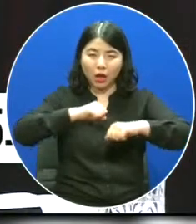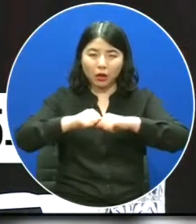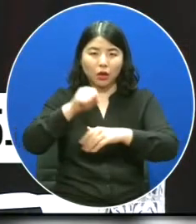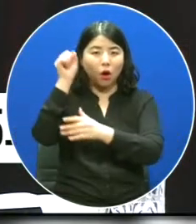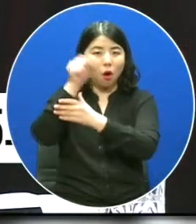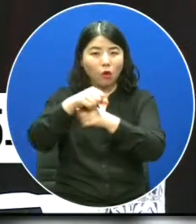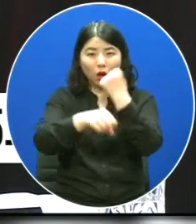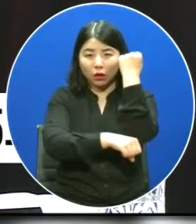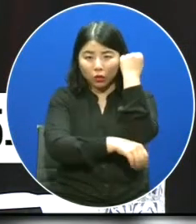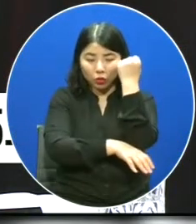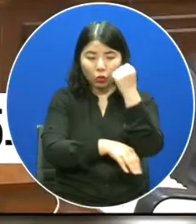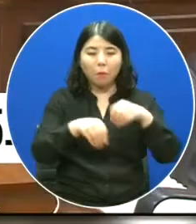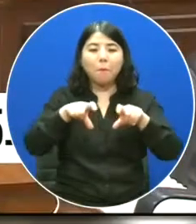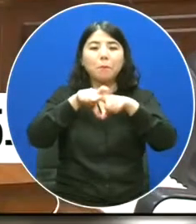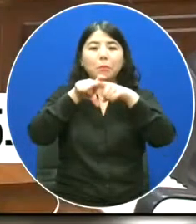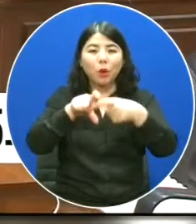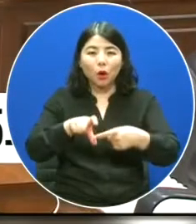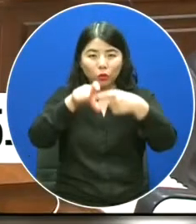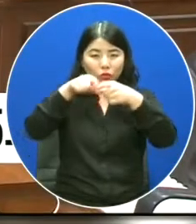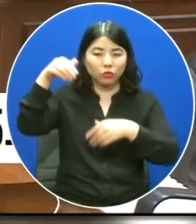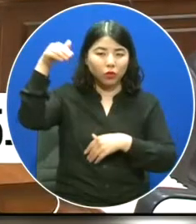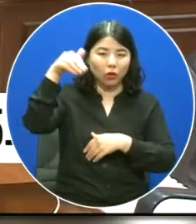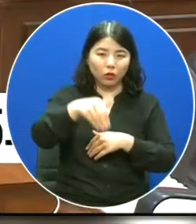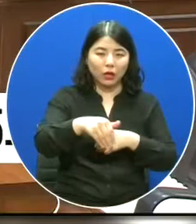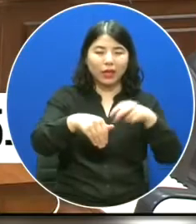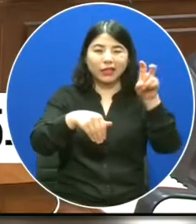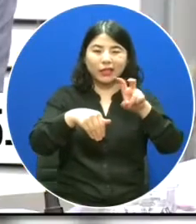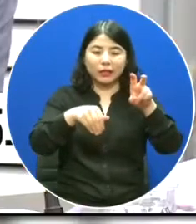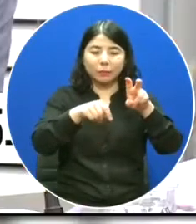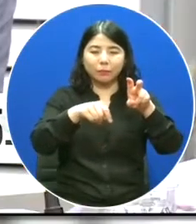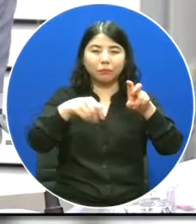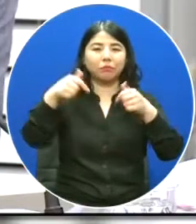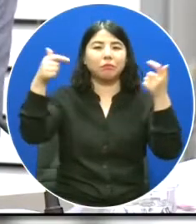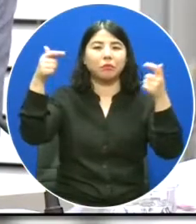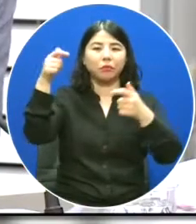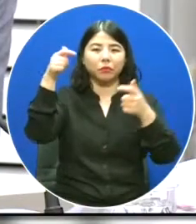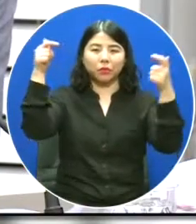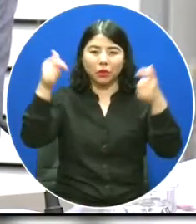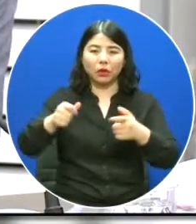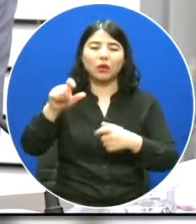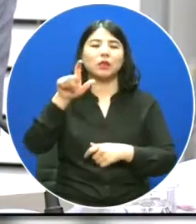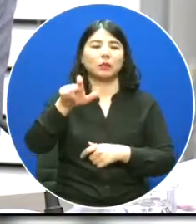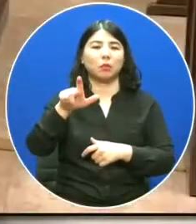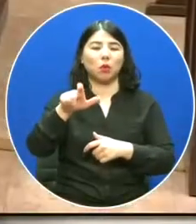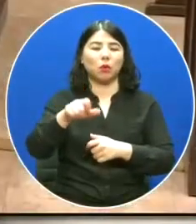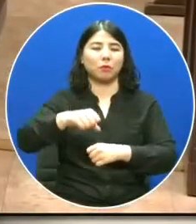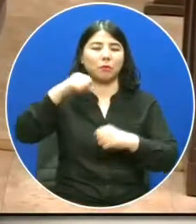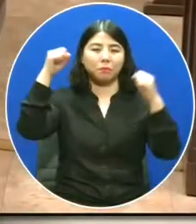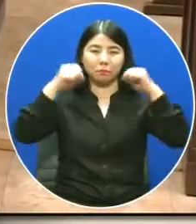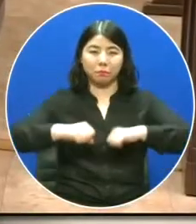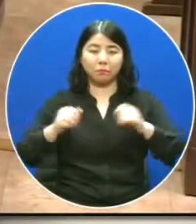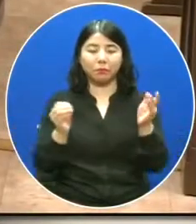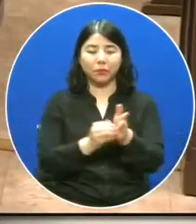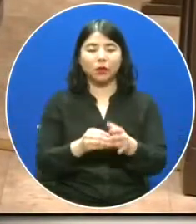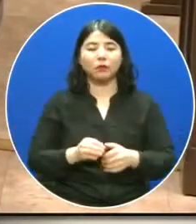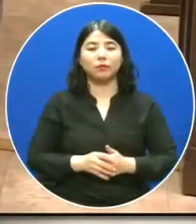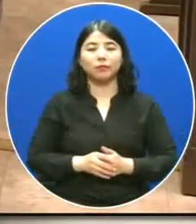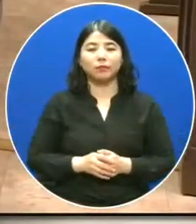중 하나인 평균 경사도를 기존 20도에서 15도로 강화하는 조례안을 의결했기